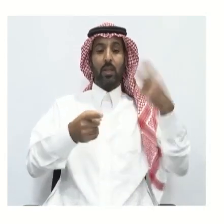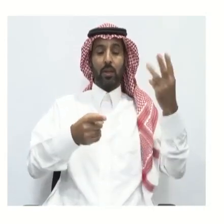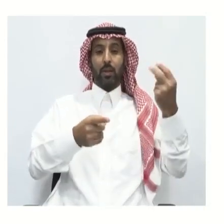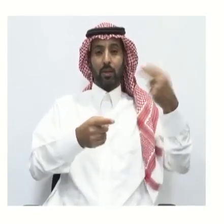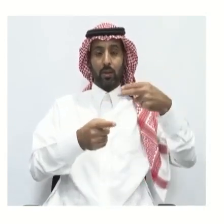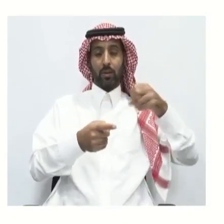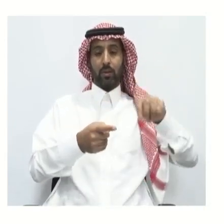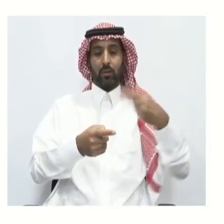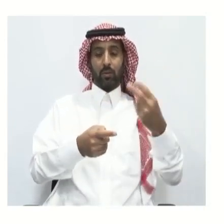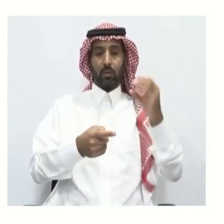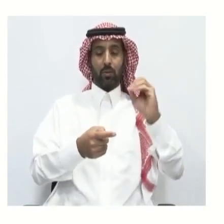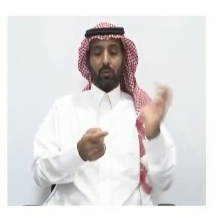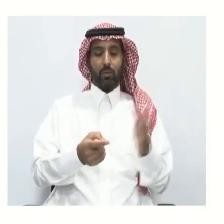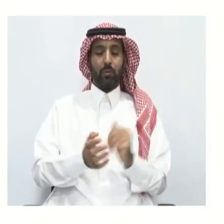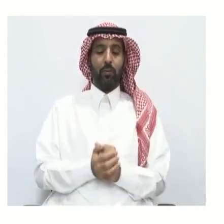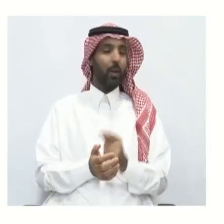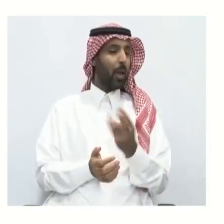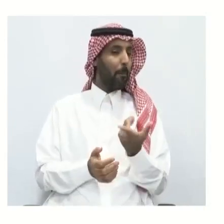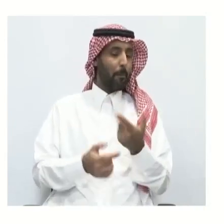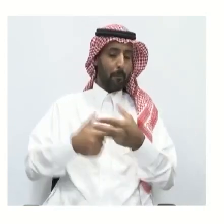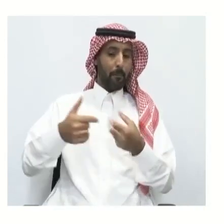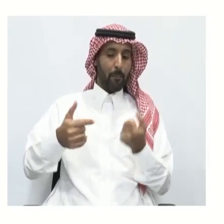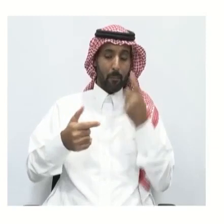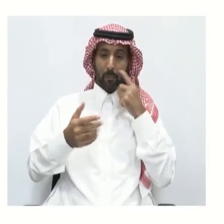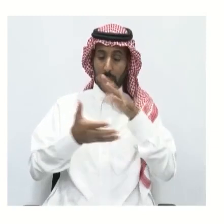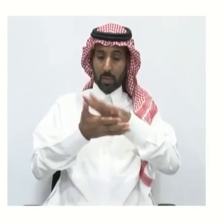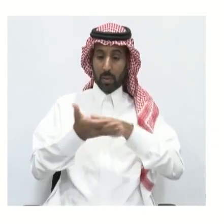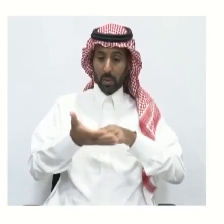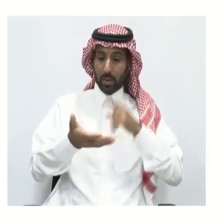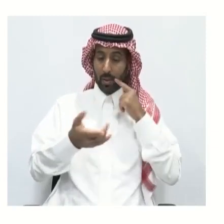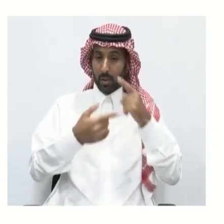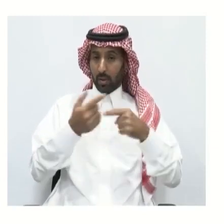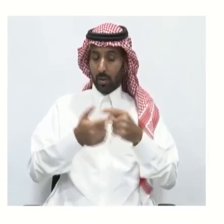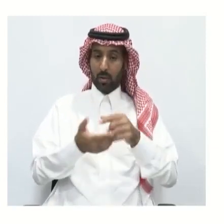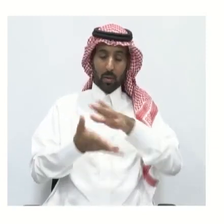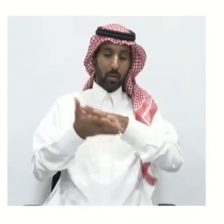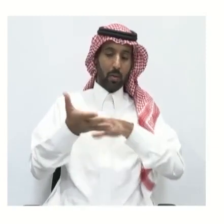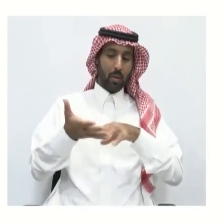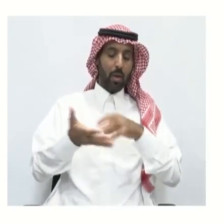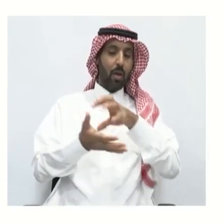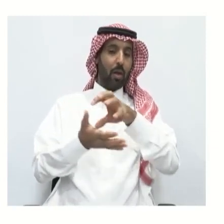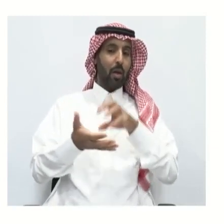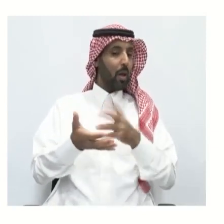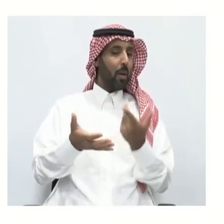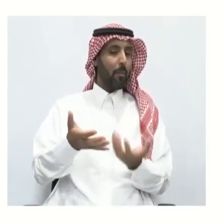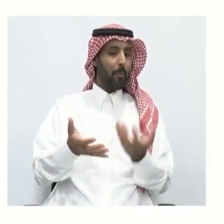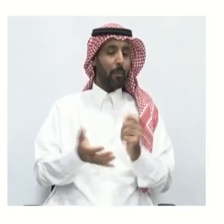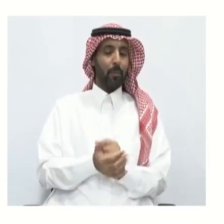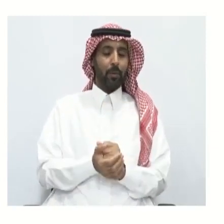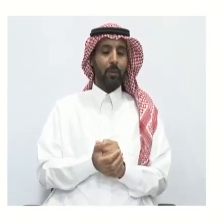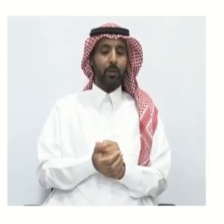مولات هيدروكسيد الالمنيوم من الجدول الدوري نستخرج كتله الالمنيوم